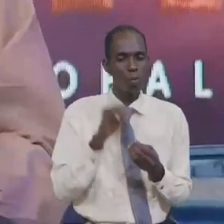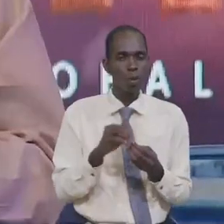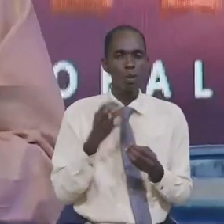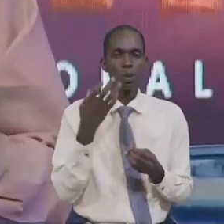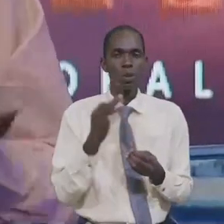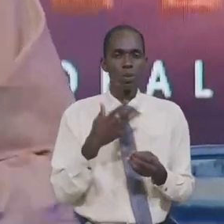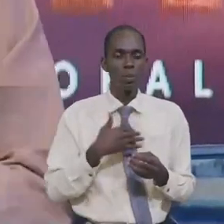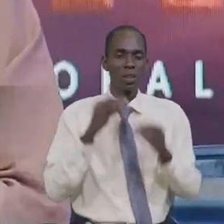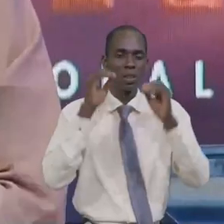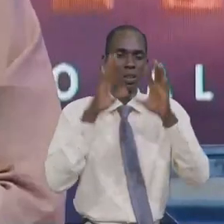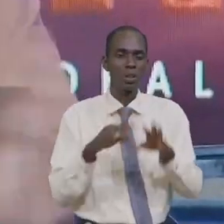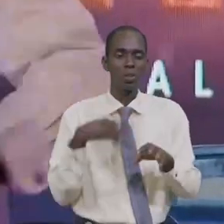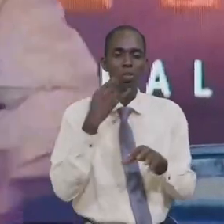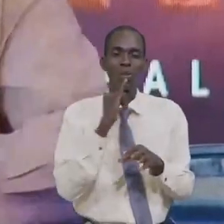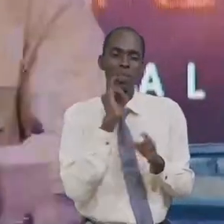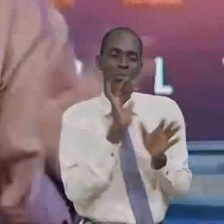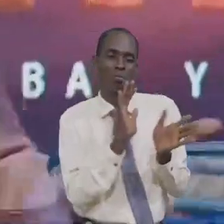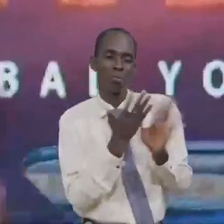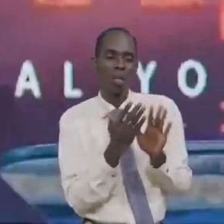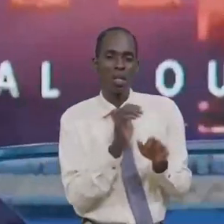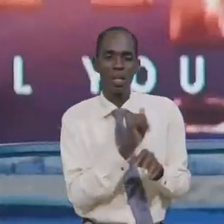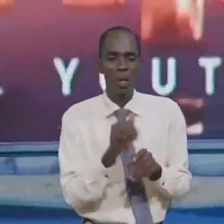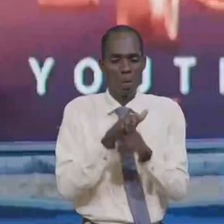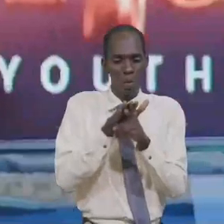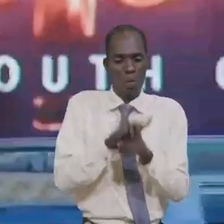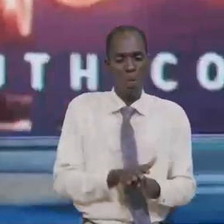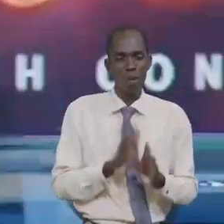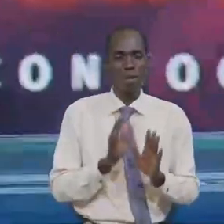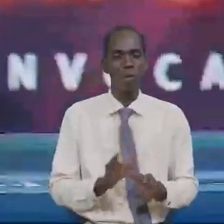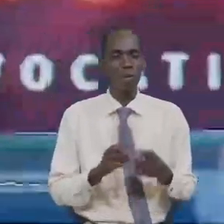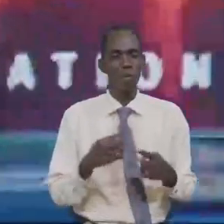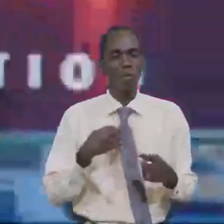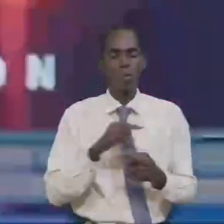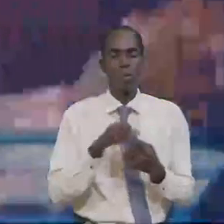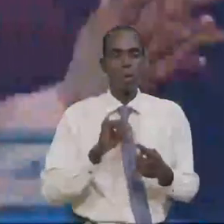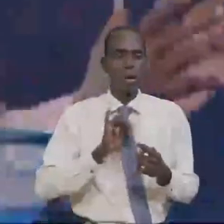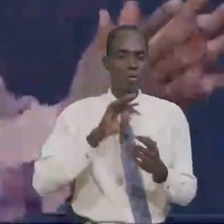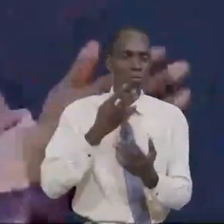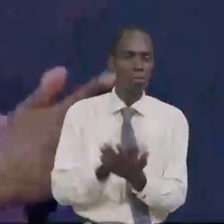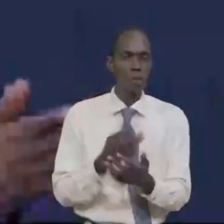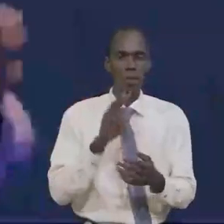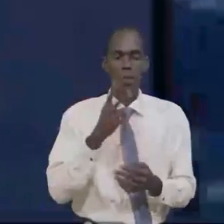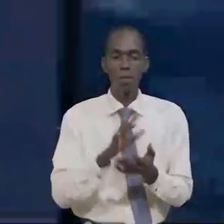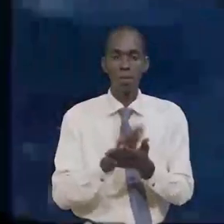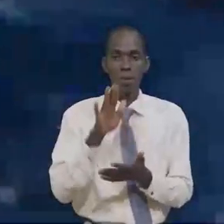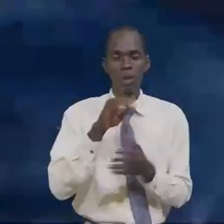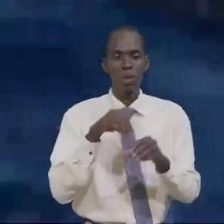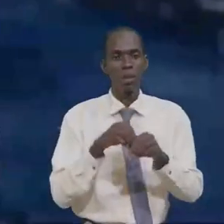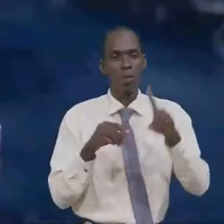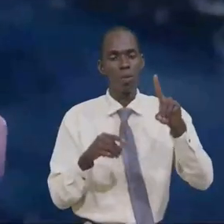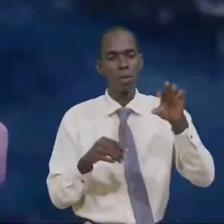et je prenais mon enseignant comme un oppresseur quand je suis venu au secondaire en 1959 je pense